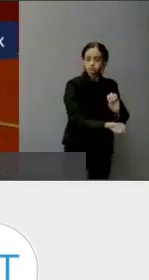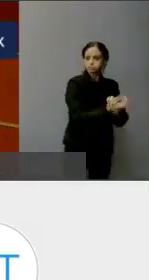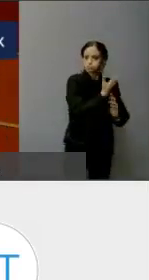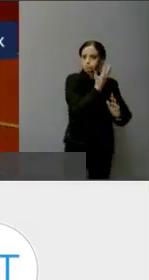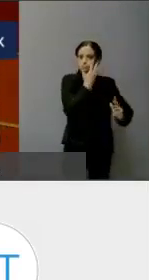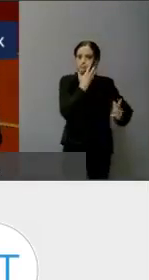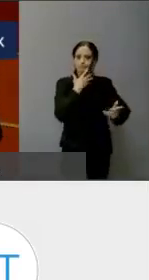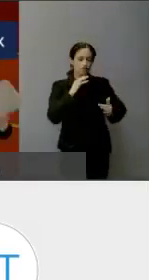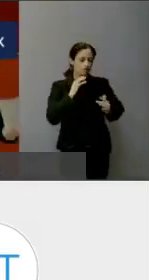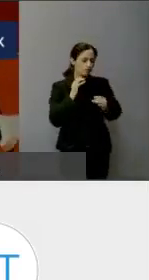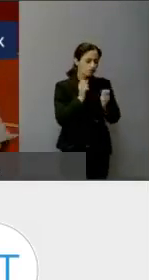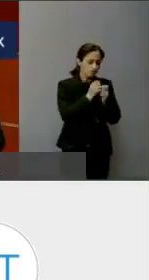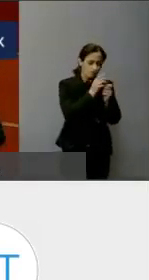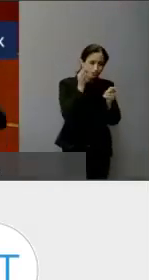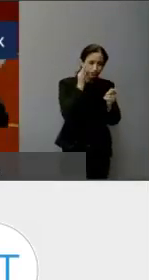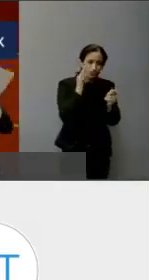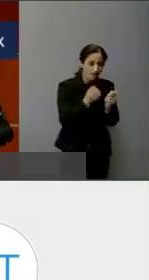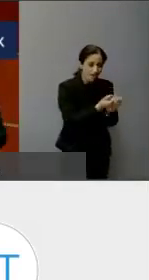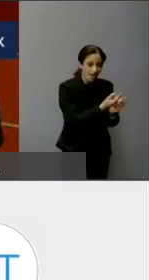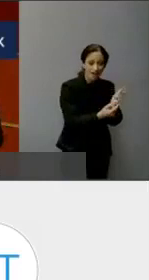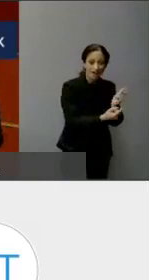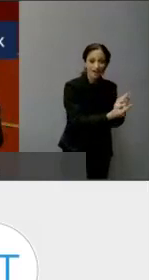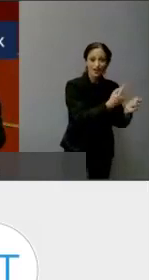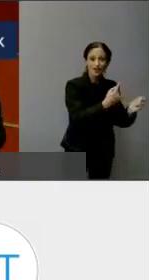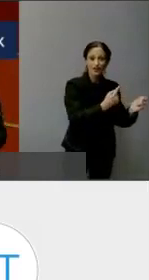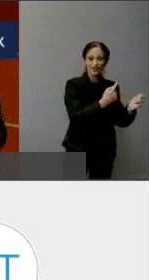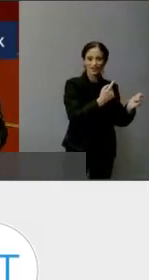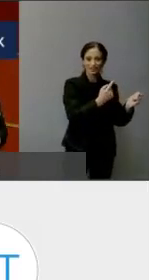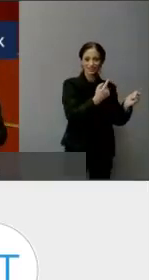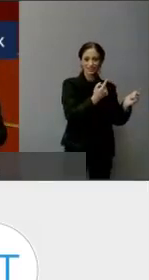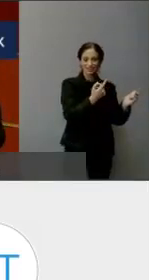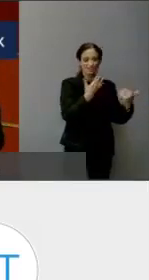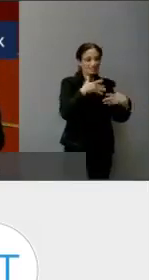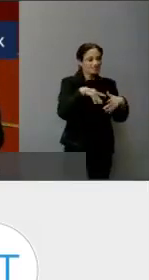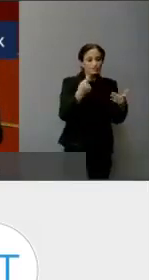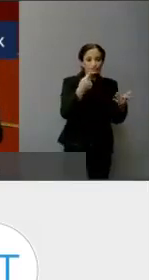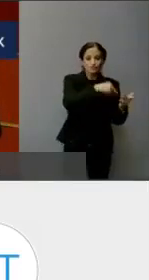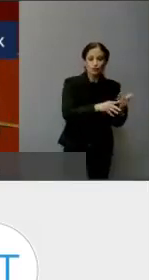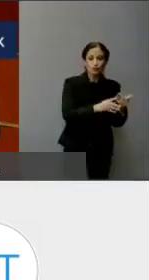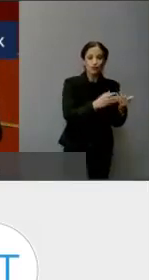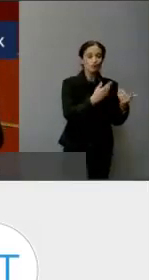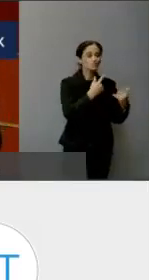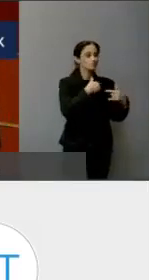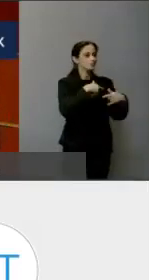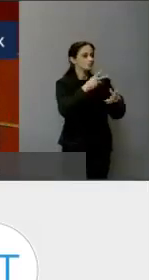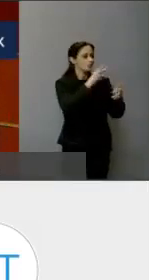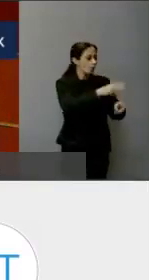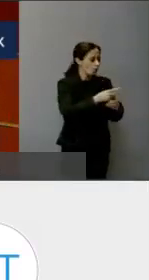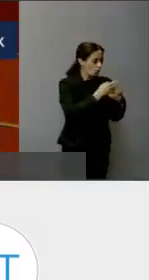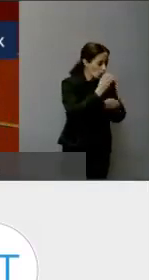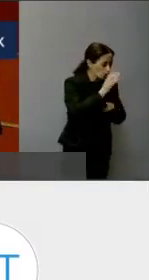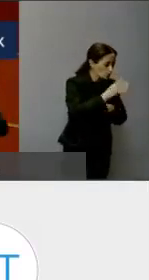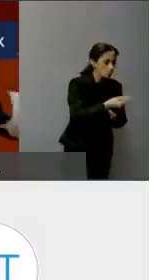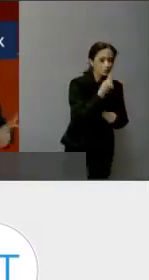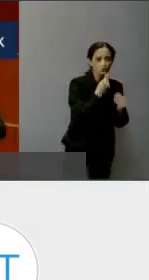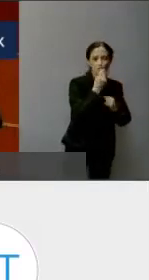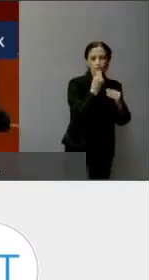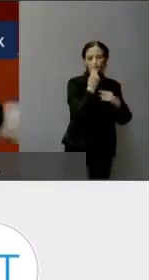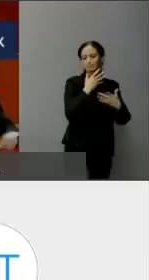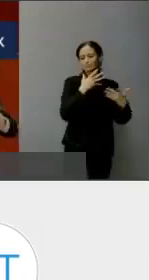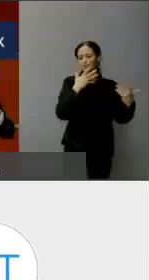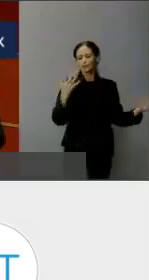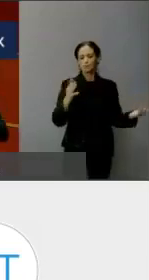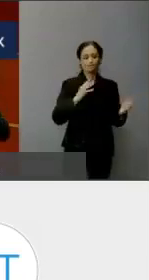alla tesi ma tornerà alle fragole marelli che ci di cui ci ricordò meno si era vedere torneranno torneranno le colture locali sarà un tributo di frutta gli ortaggi